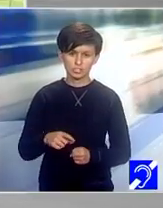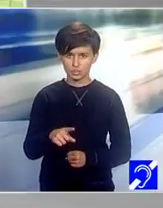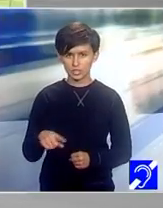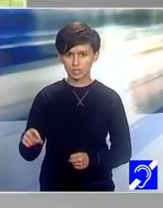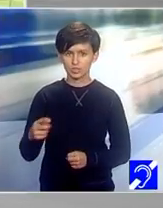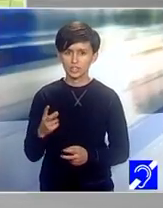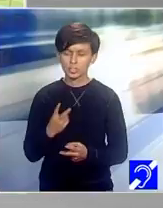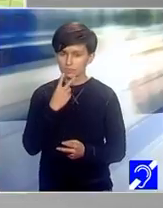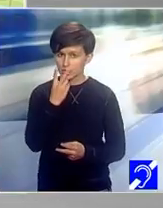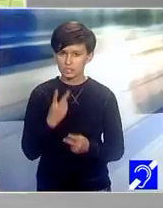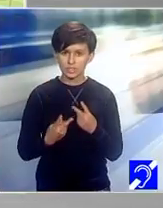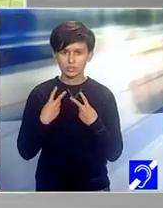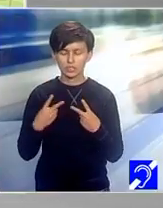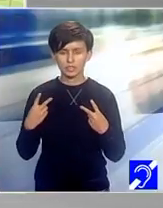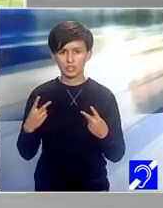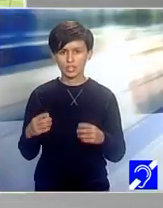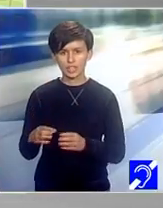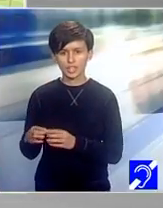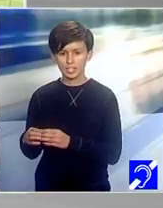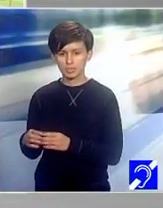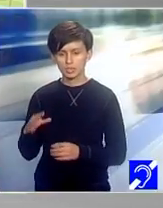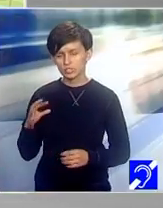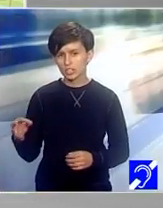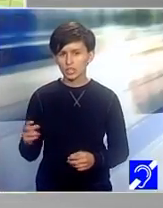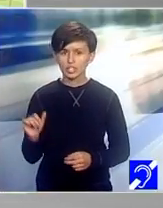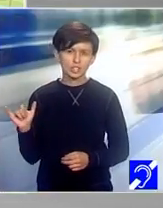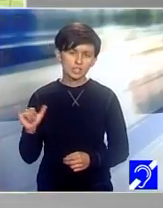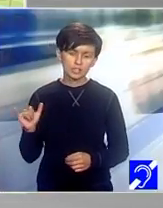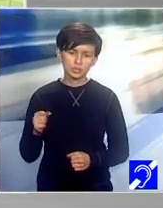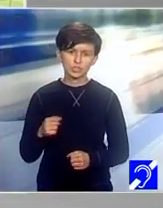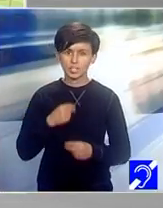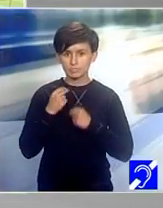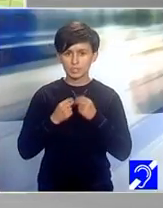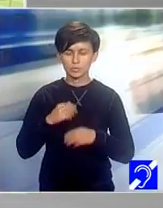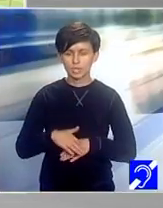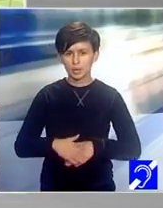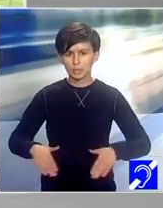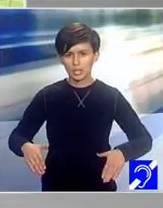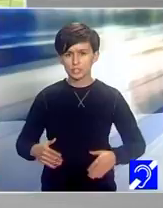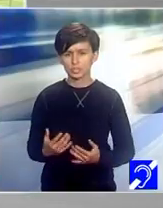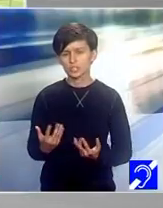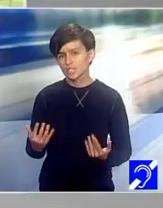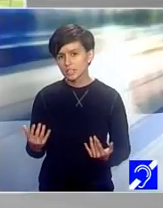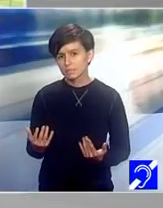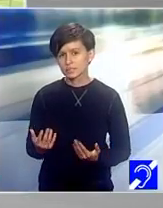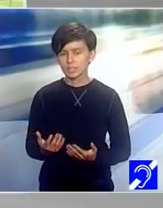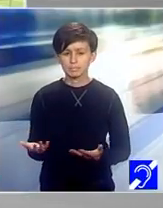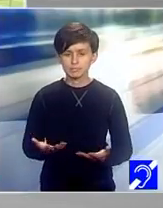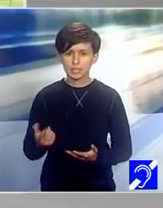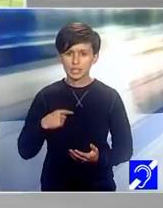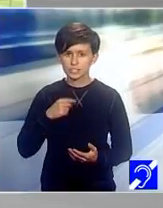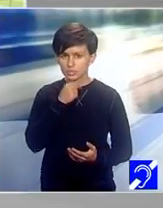celorlalte echipe, cu cine am jucat cel mai probabil barajul și cât de mari șansele să ne calificăm totuși la Euro?